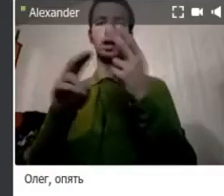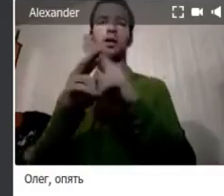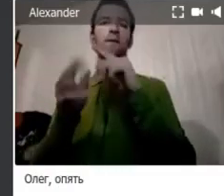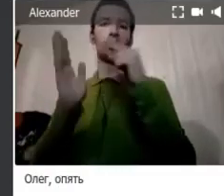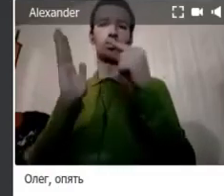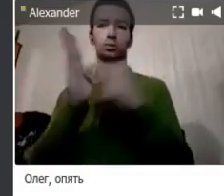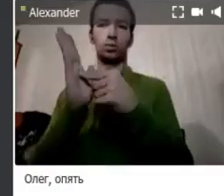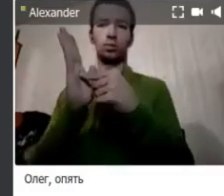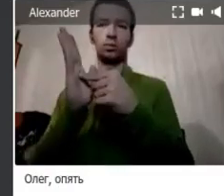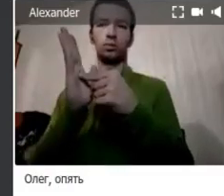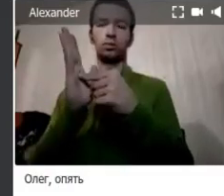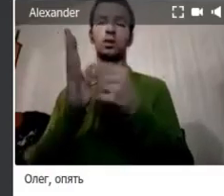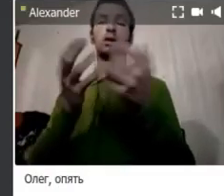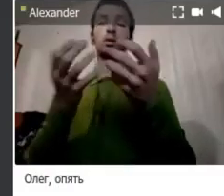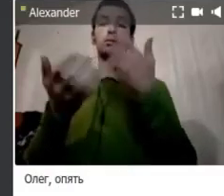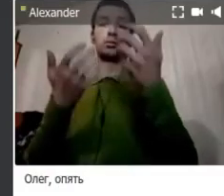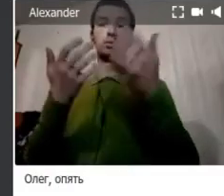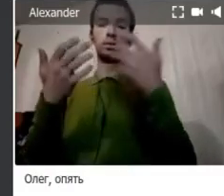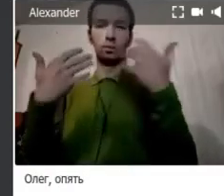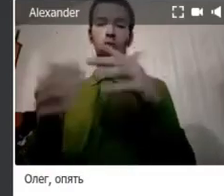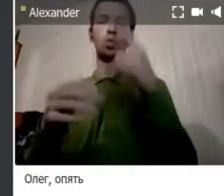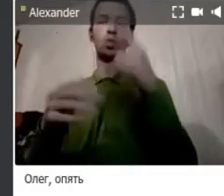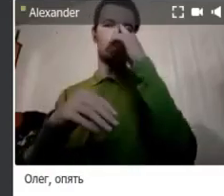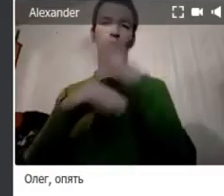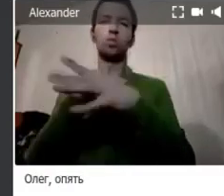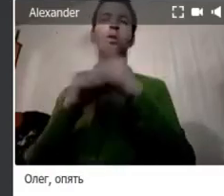для чего это нужно, а потом уже,